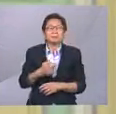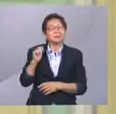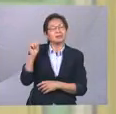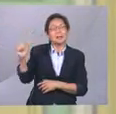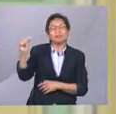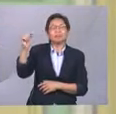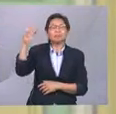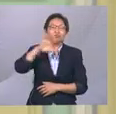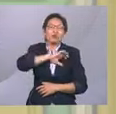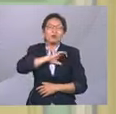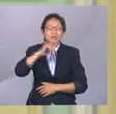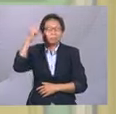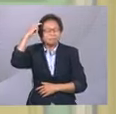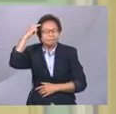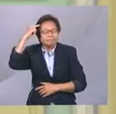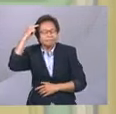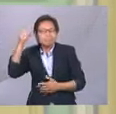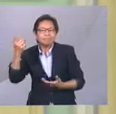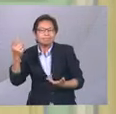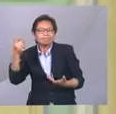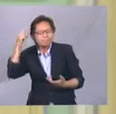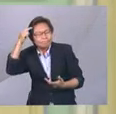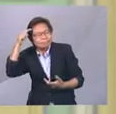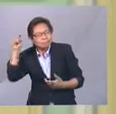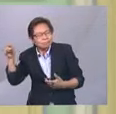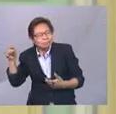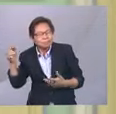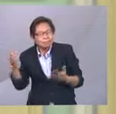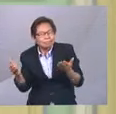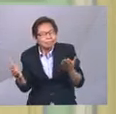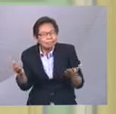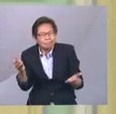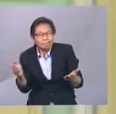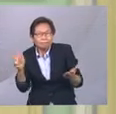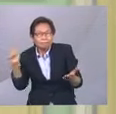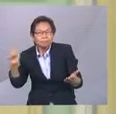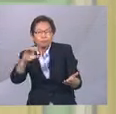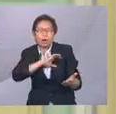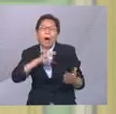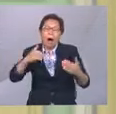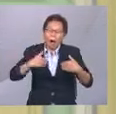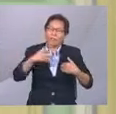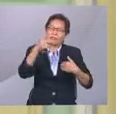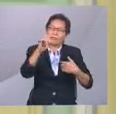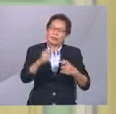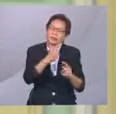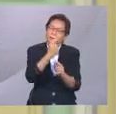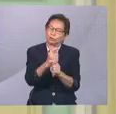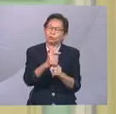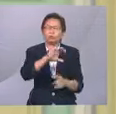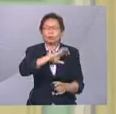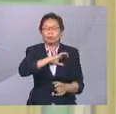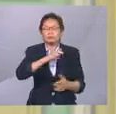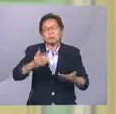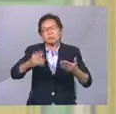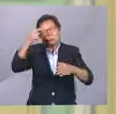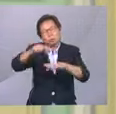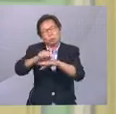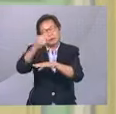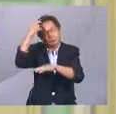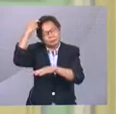kepada polisi ya Adek es tertentu yang mungkin tak boleh gunakan body bicara